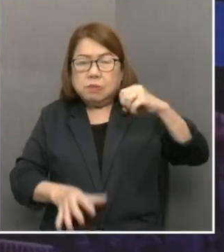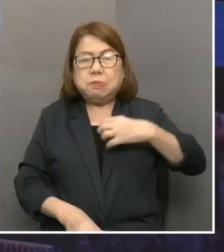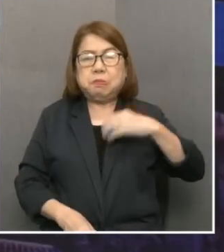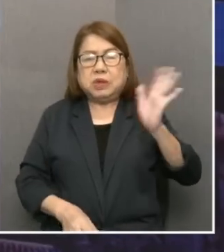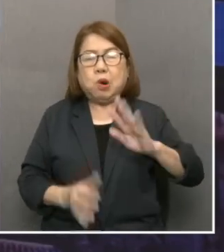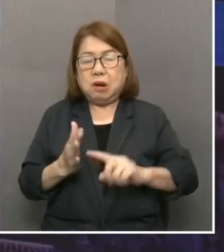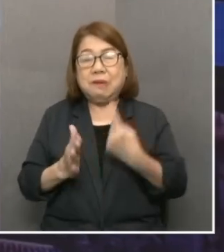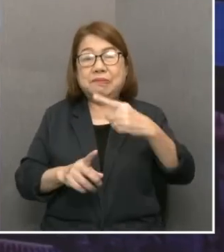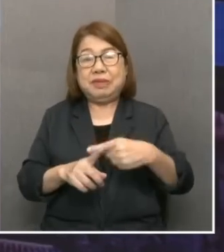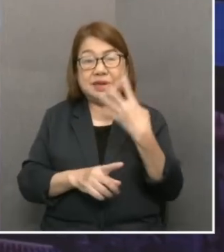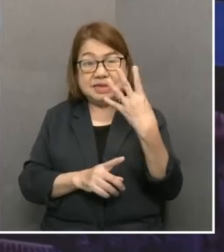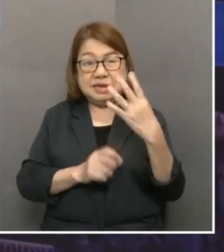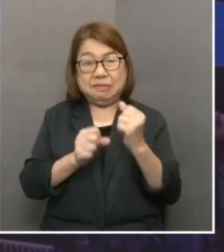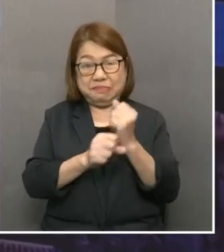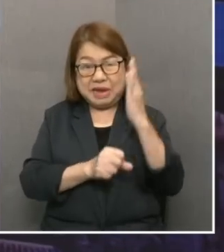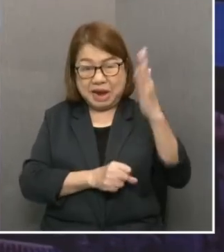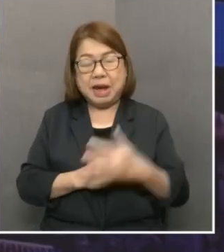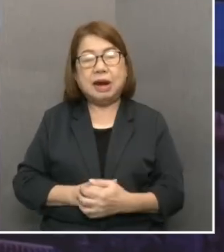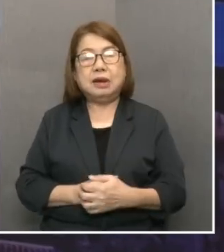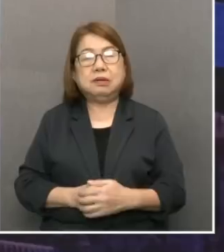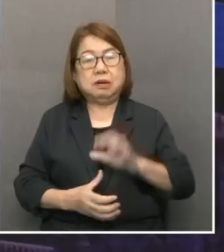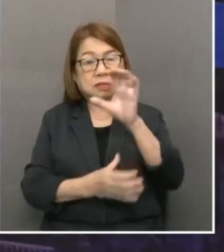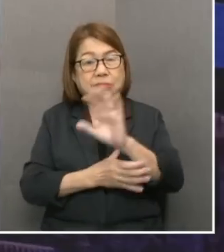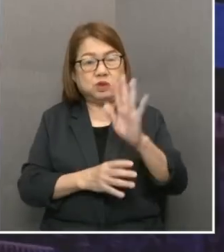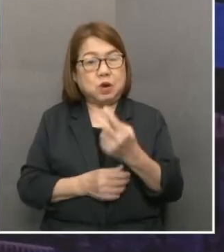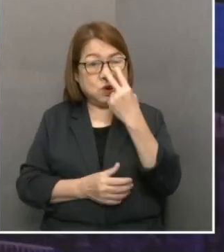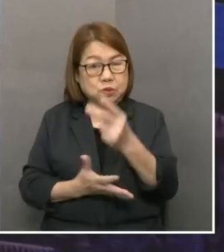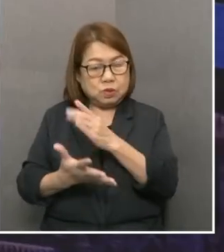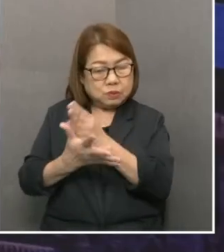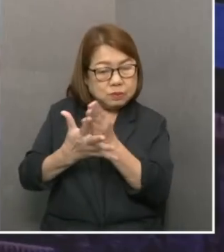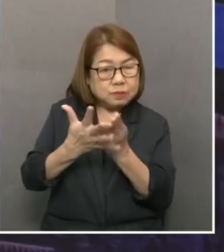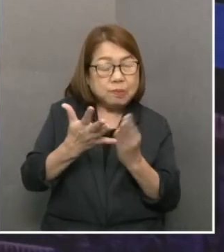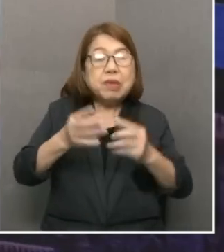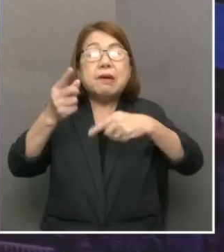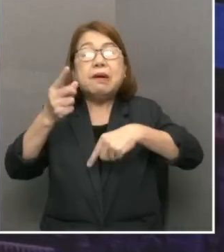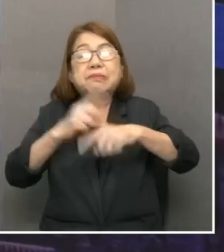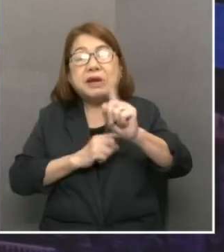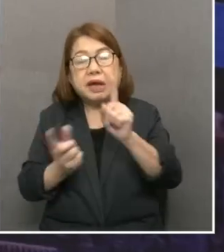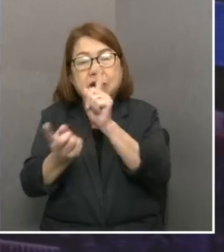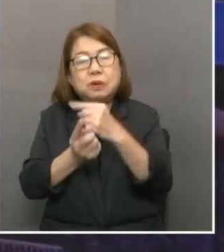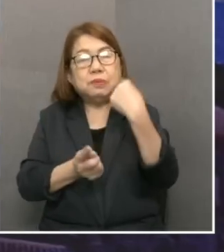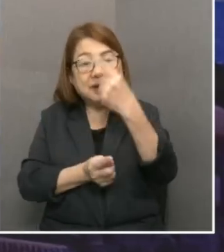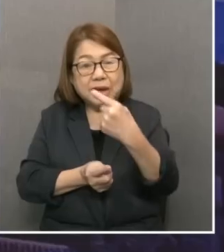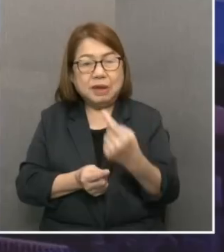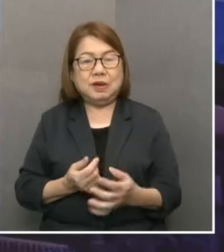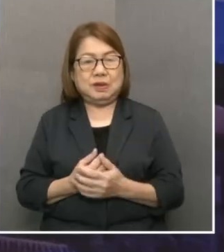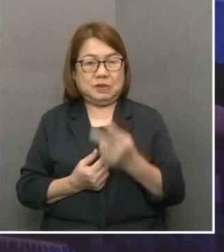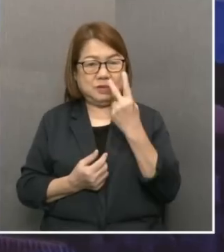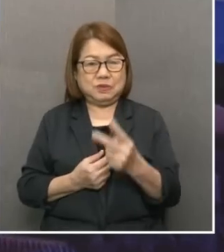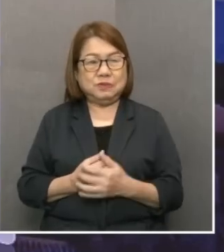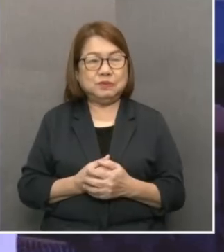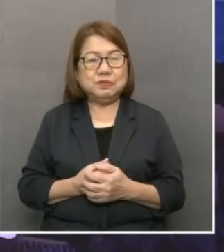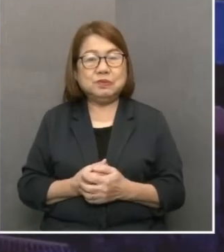นะคะเดี๋ยวเรามาไล่เรียงไทม์ไลน์ที่ท่านนายกลงพื้นที่กันหน่อยแต่ละพื้นที่ว่าไปคุยกับใครมาบ้างคุณผู้ชมไปดูช่วง